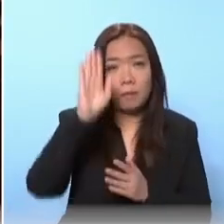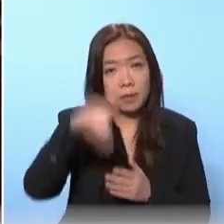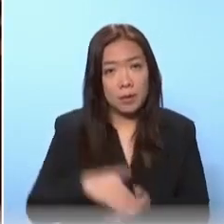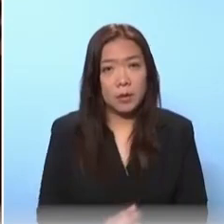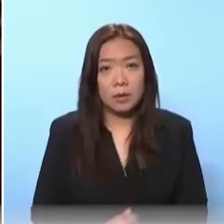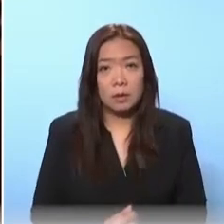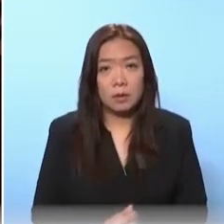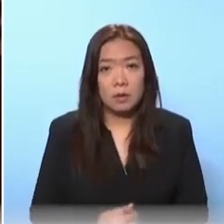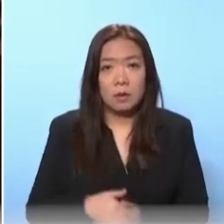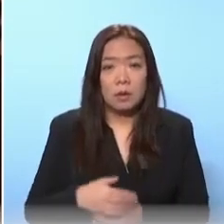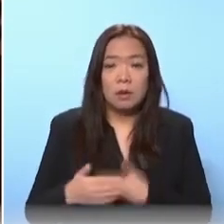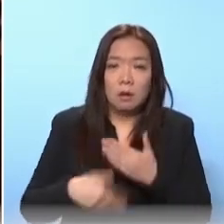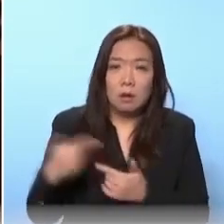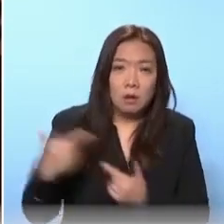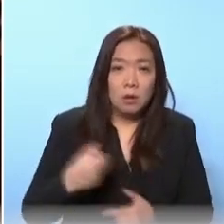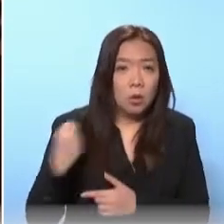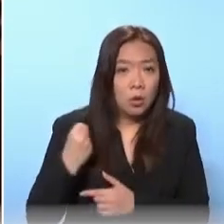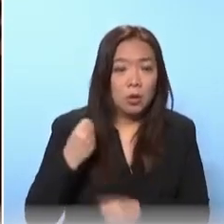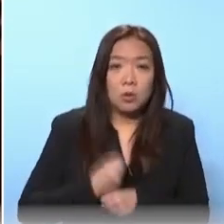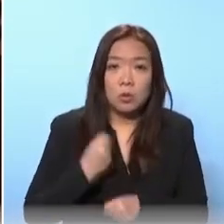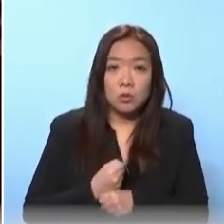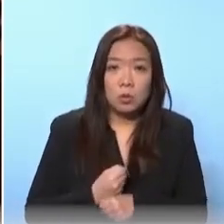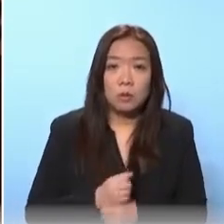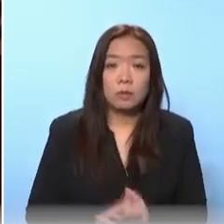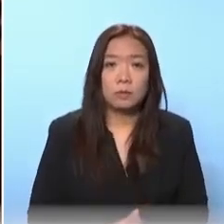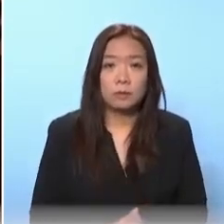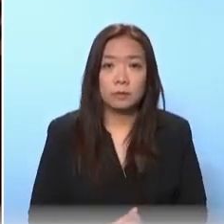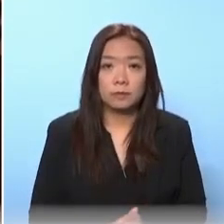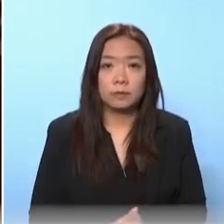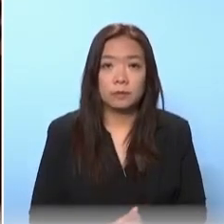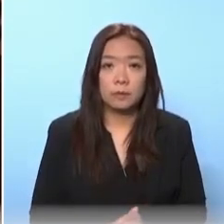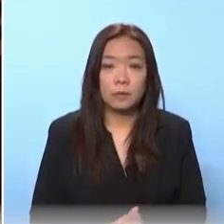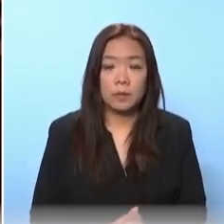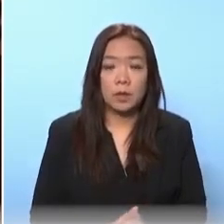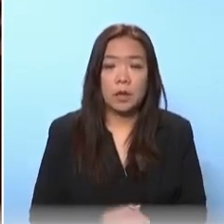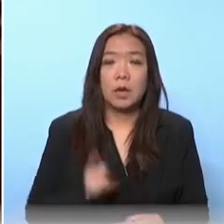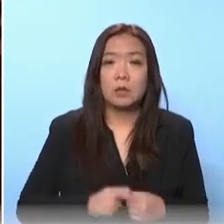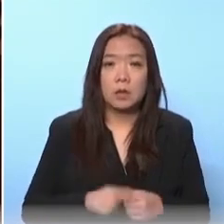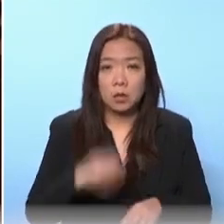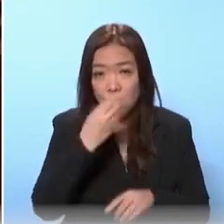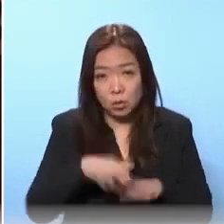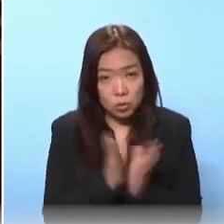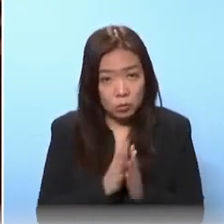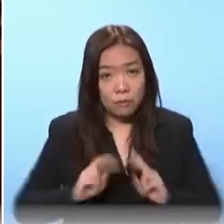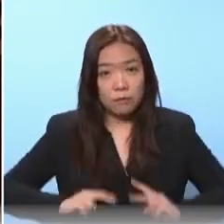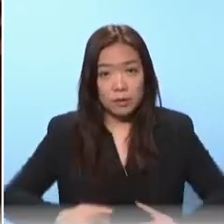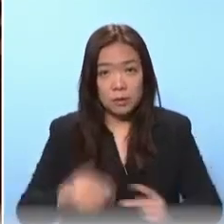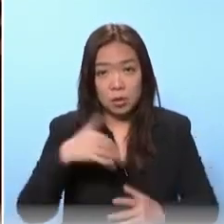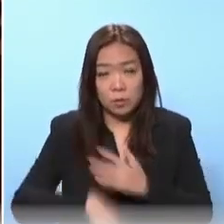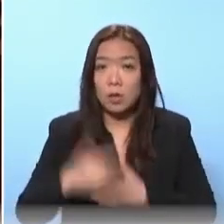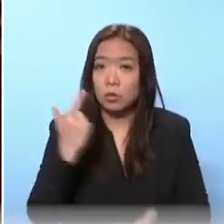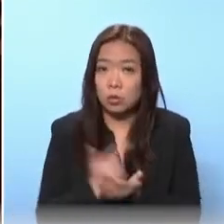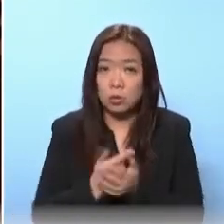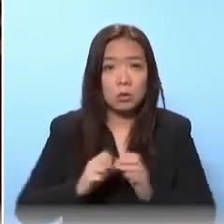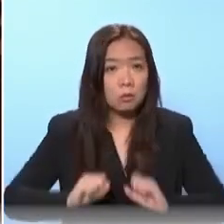來咧，係不辭勞苦咁樣去拼搏。而毫無疑問，他們都是我們香港整體發展的中堅分子，